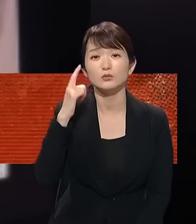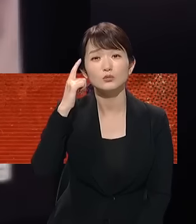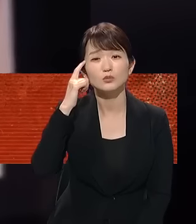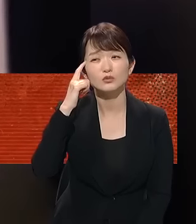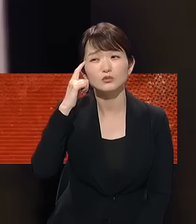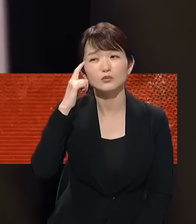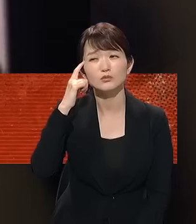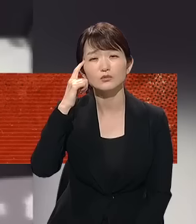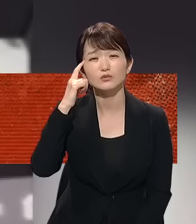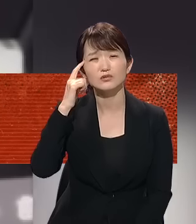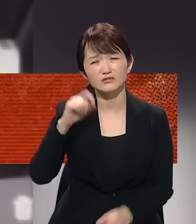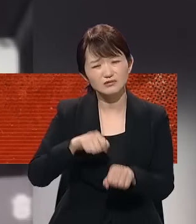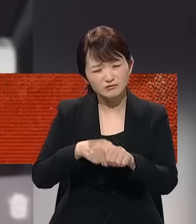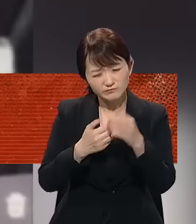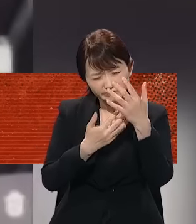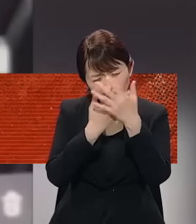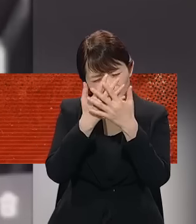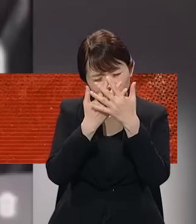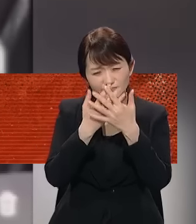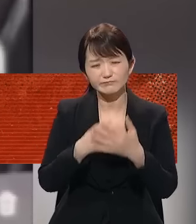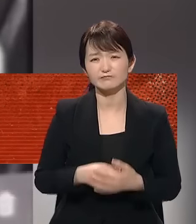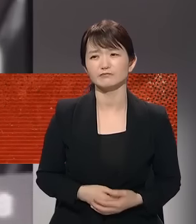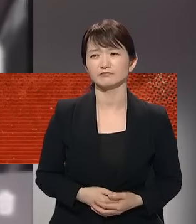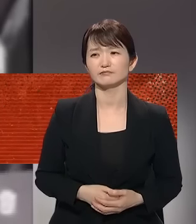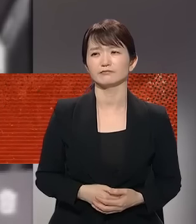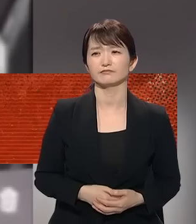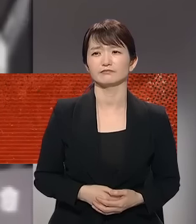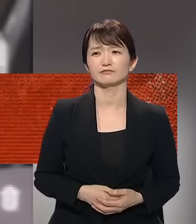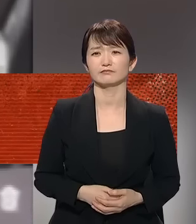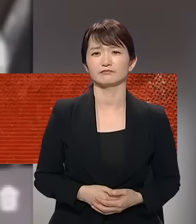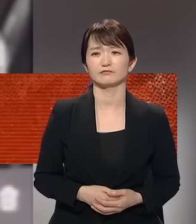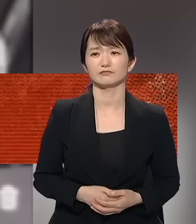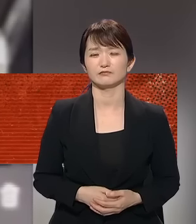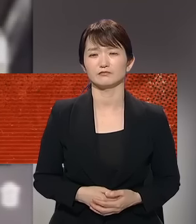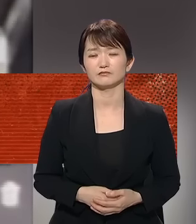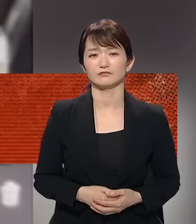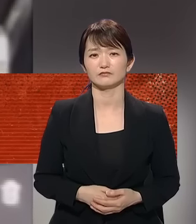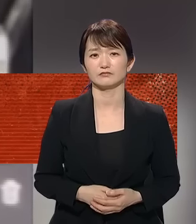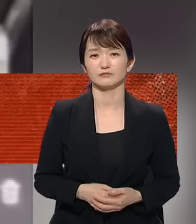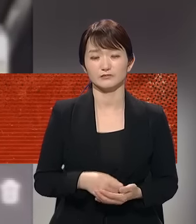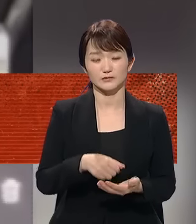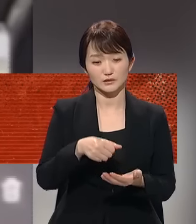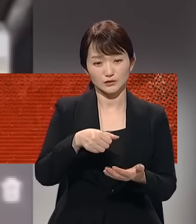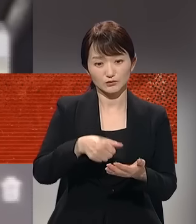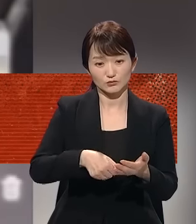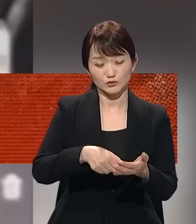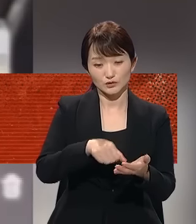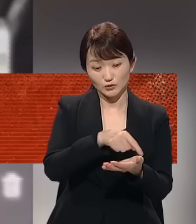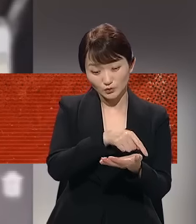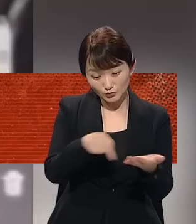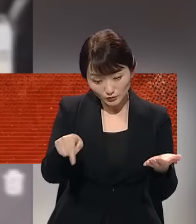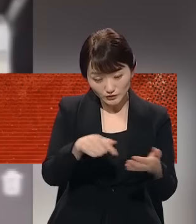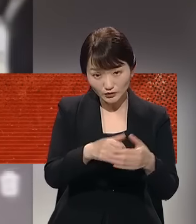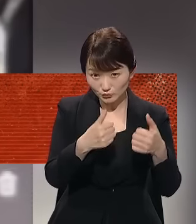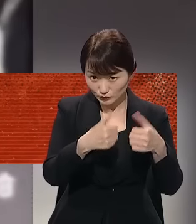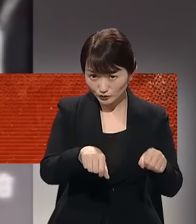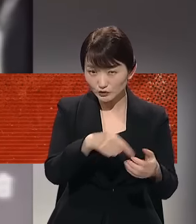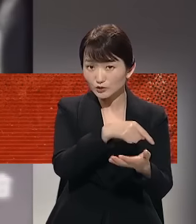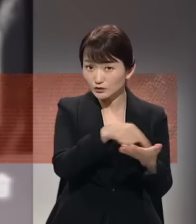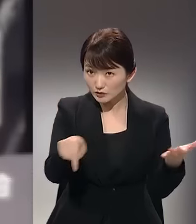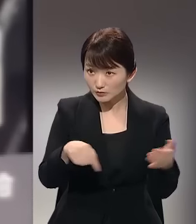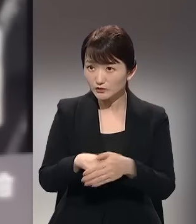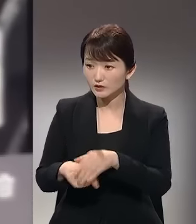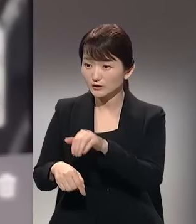사실 좀 애매합니다. 뭐가? 이게 보통은 이제 손괴라고 하면, 네, 부서지는 것도 손괴고